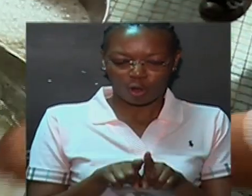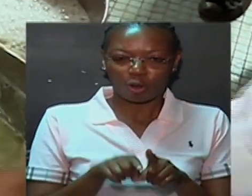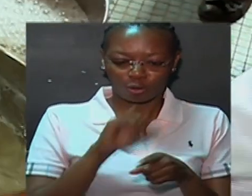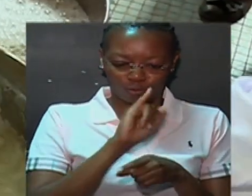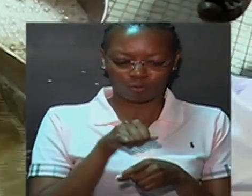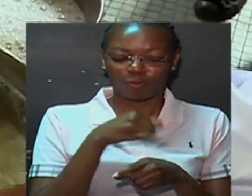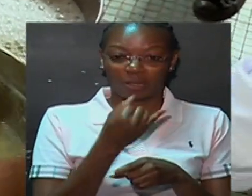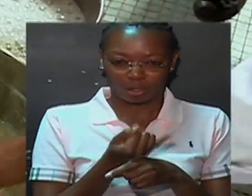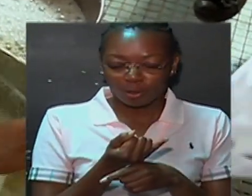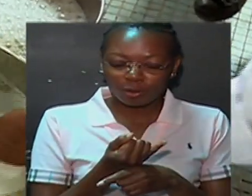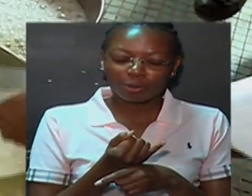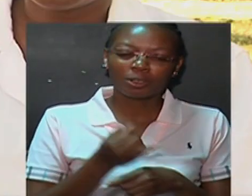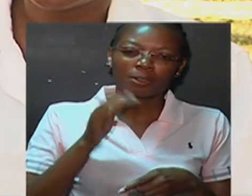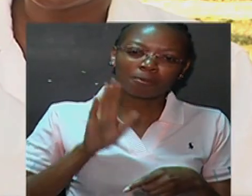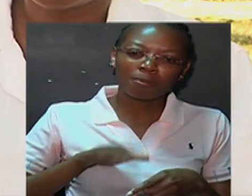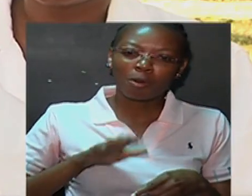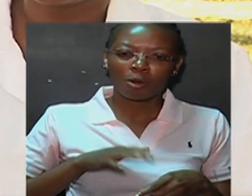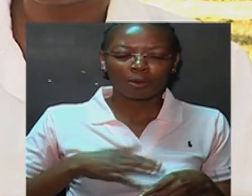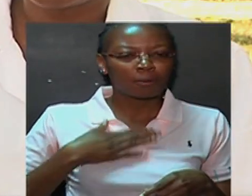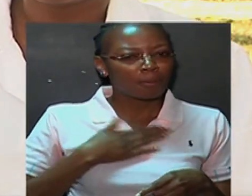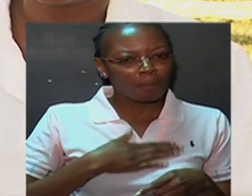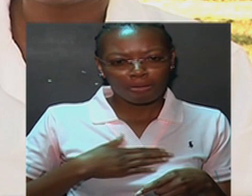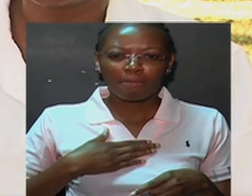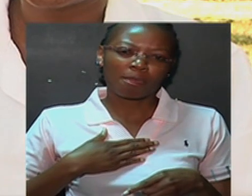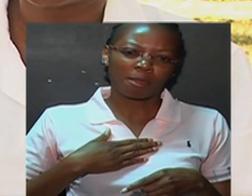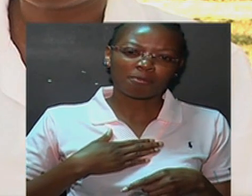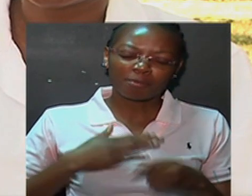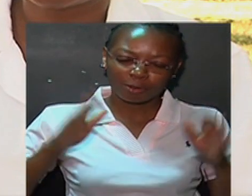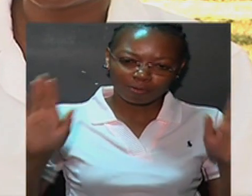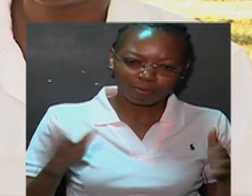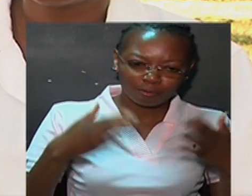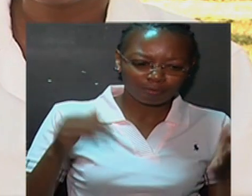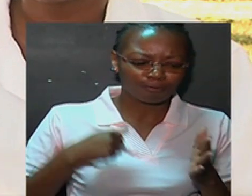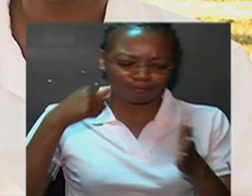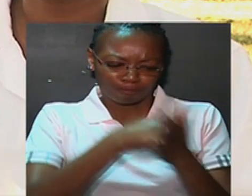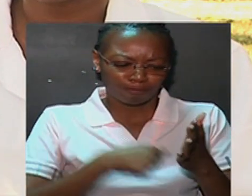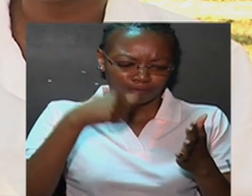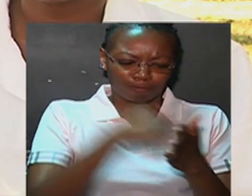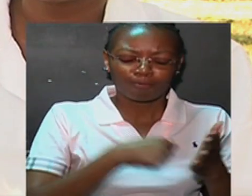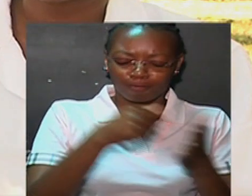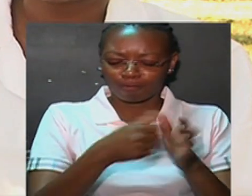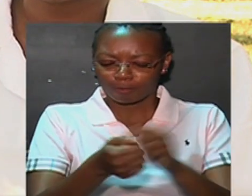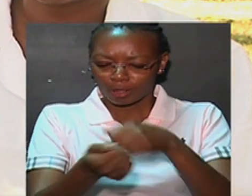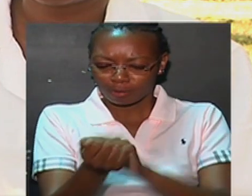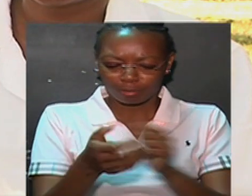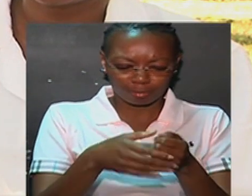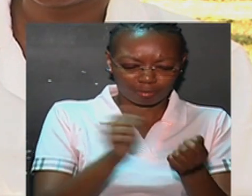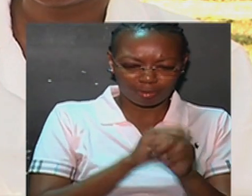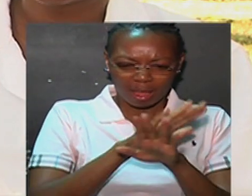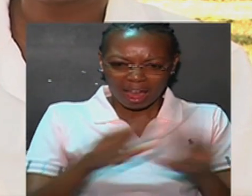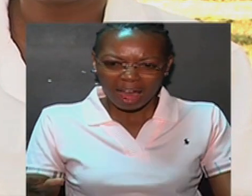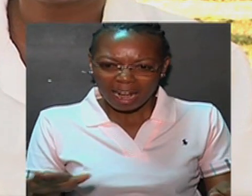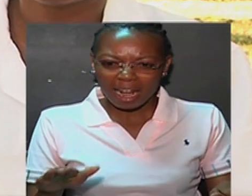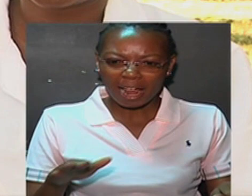banana juice. Na pia kwa wamama wenzangu, ningewahimiza mtie bidii katika mashamba yetu. Tuache kuachilia tu mashamba ati ni ya